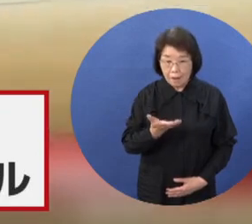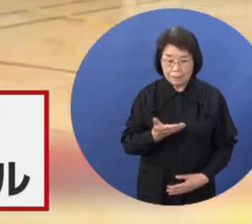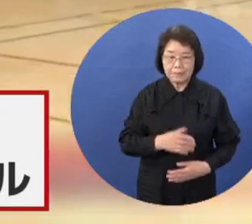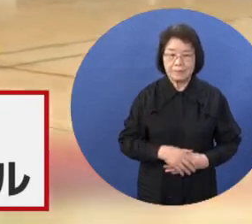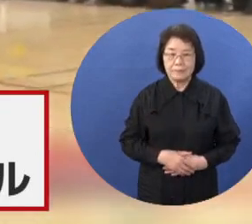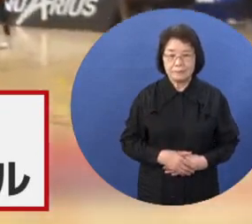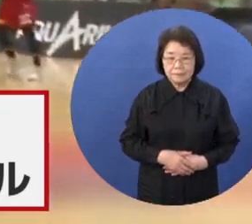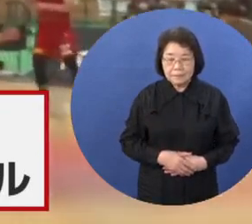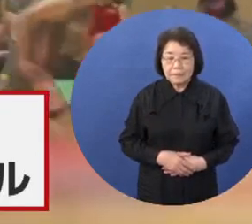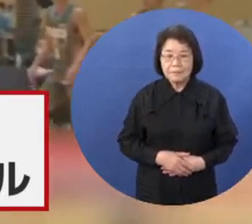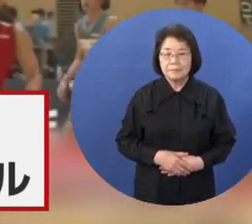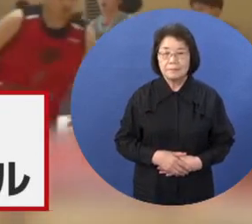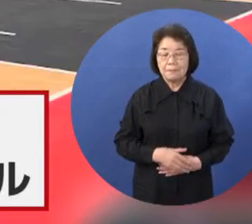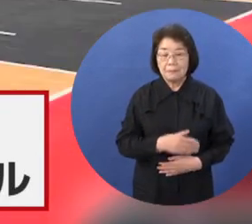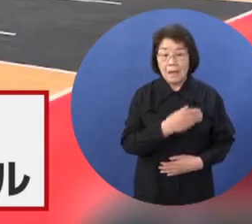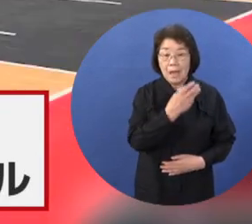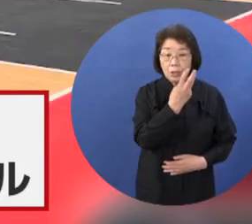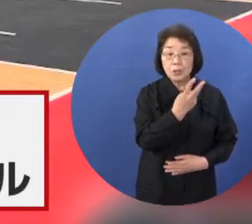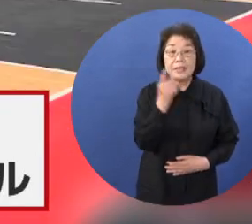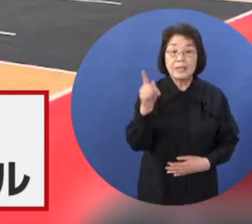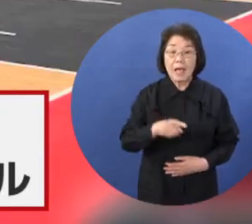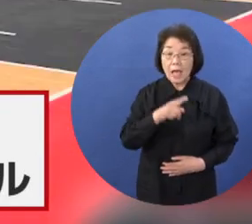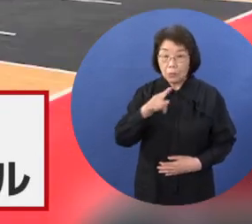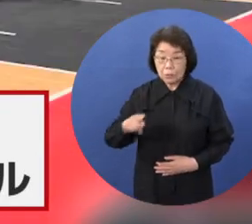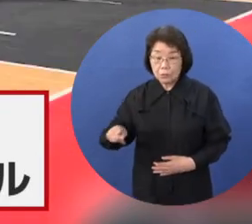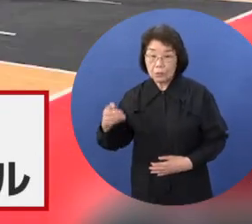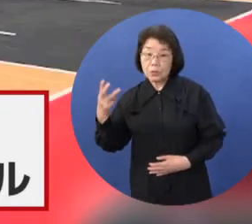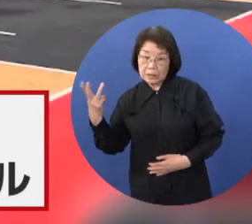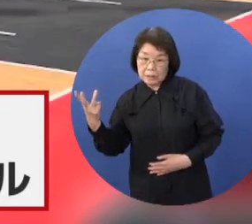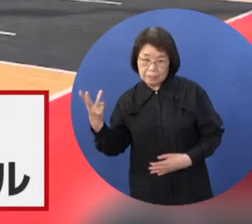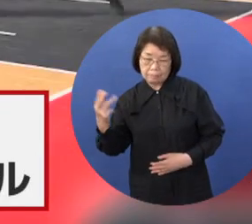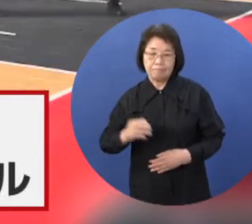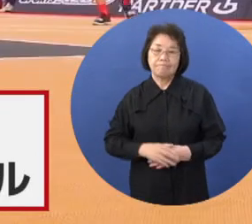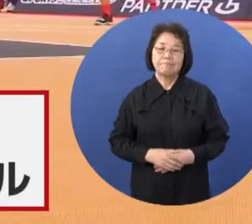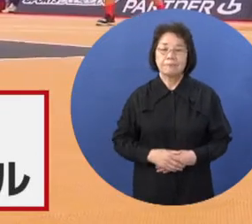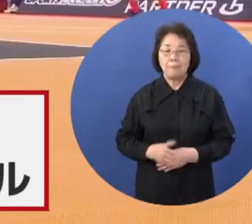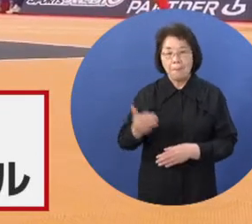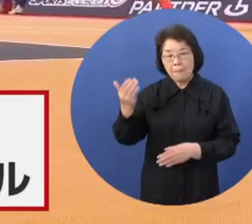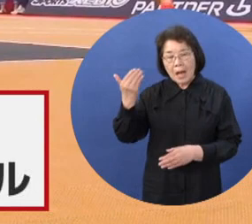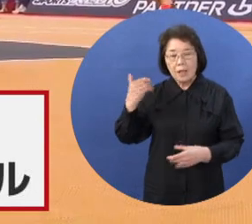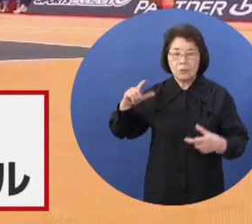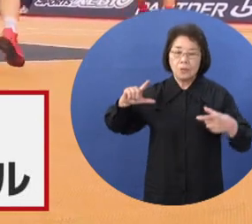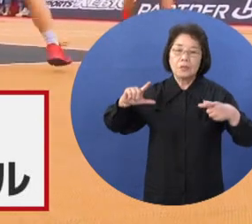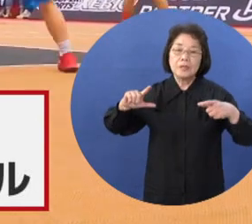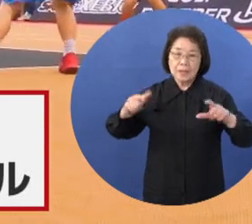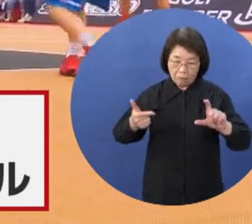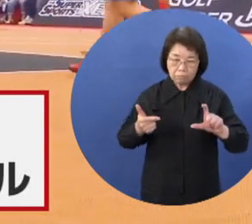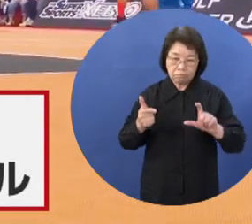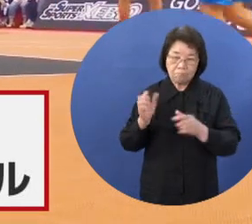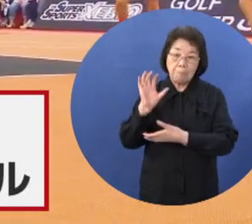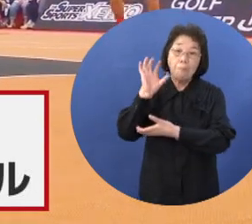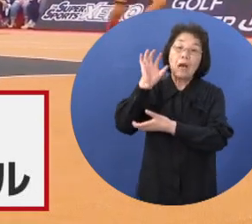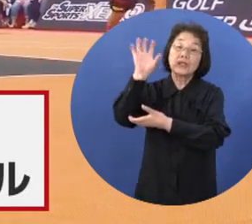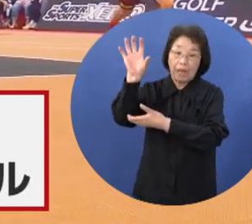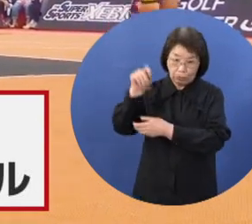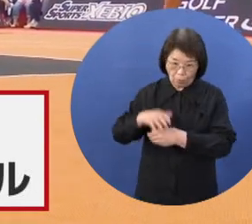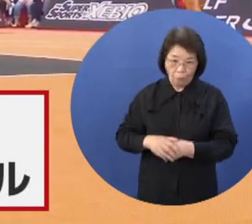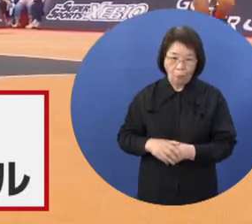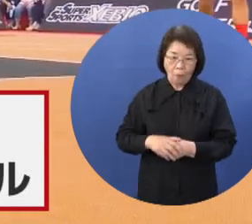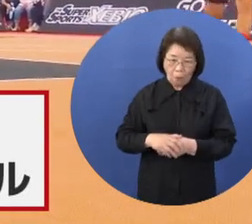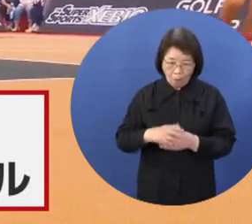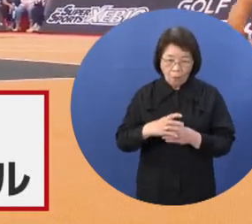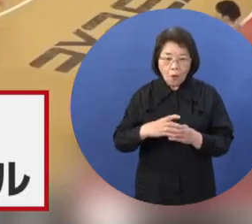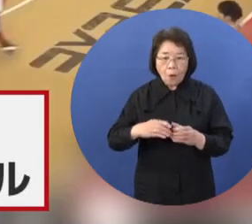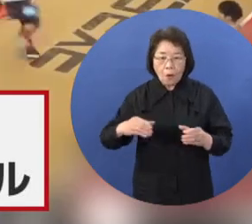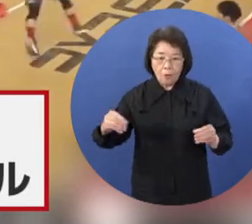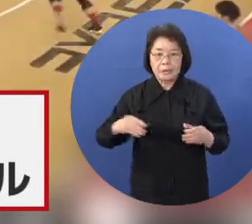競技で、一般的に知られている 3on3 のルールを国際バスケットボール連盟が整理して世界基準で統一